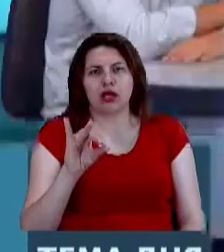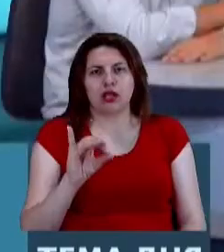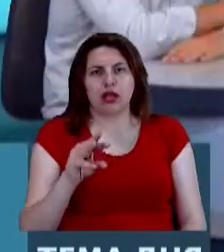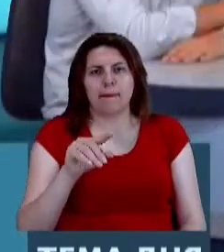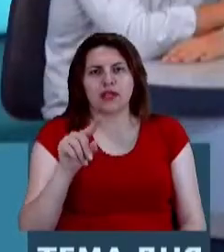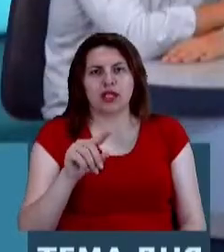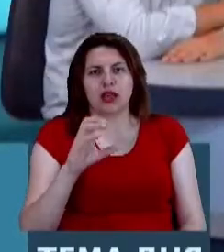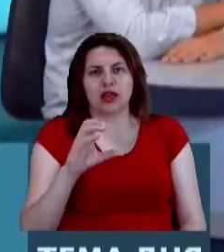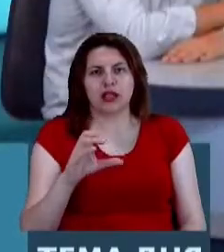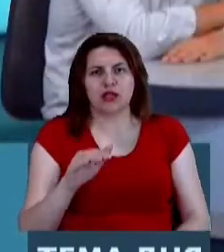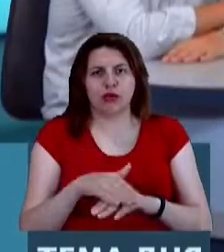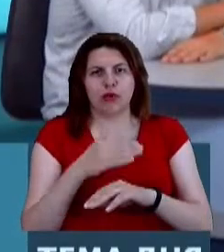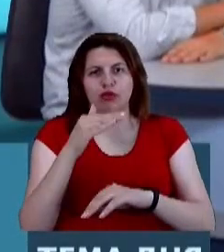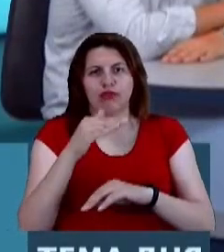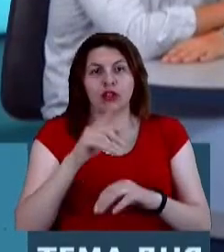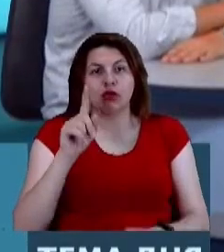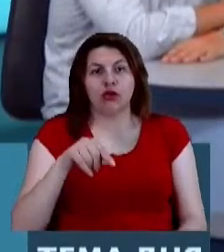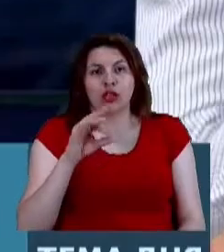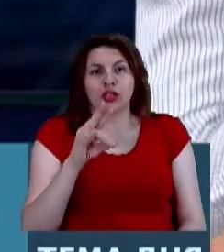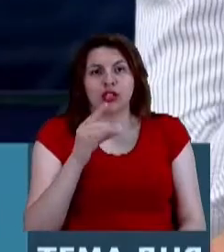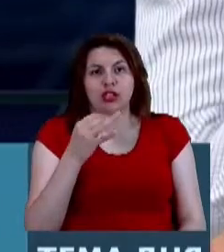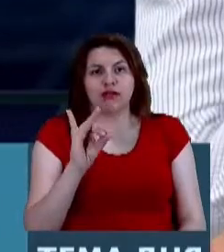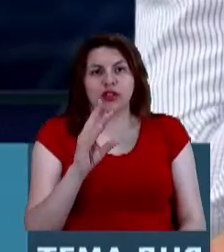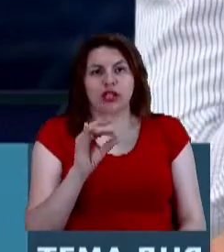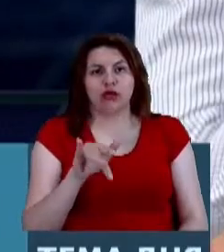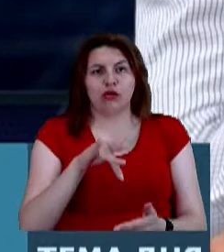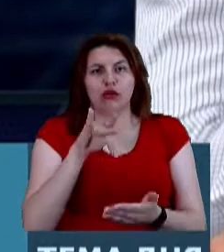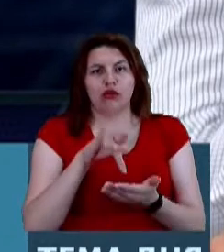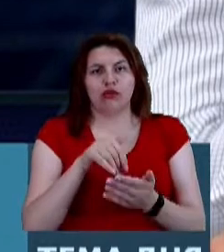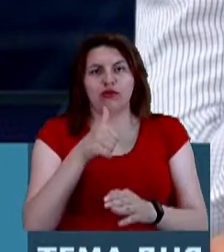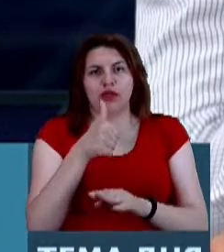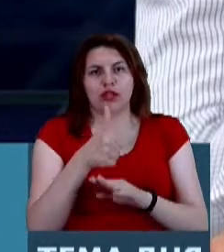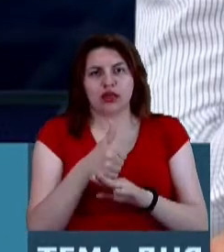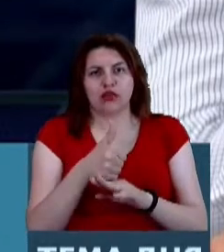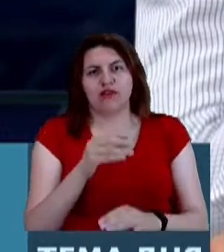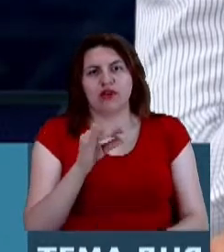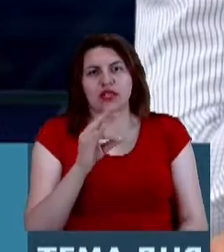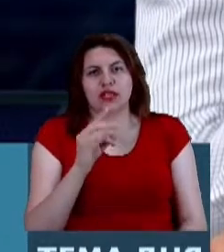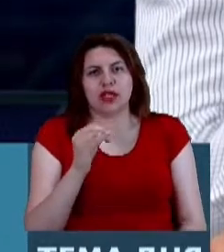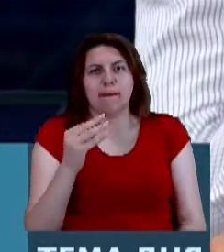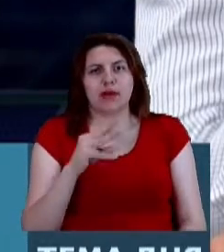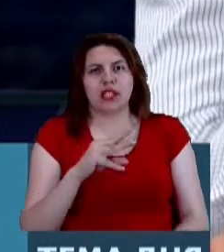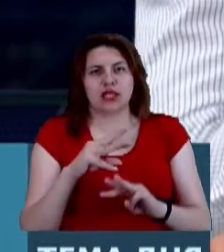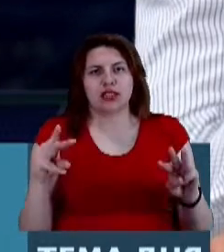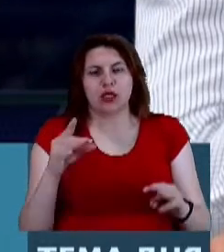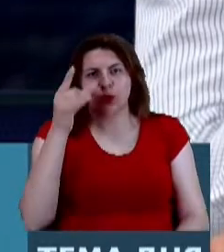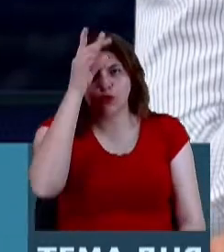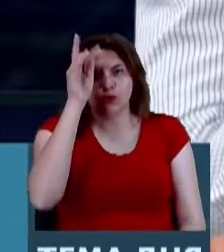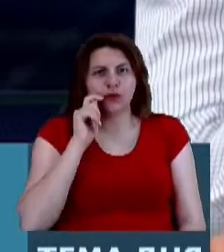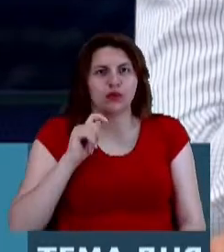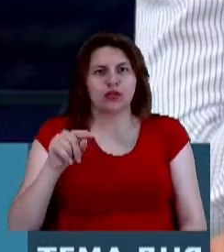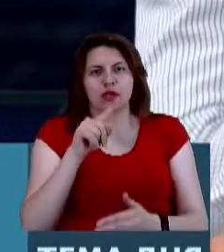вечора. А також Андрій Вітренко, голова Центру публічної дипломатії, віце-міністр культури України з питань євроінтеграції